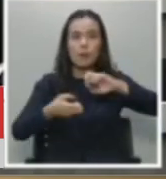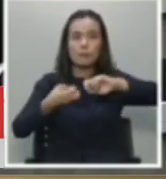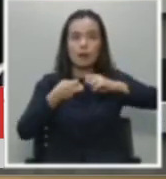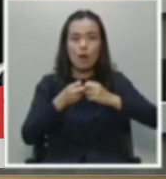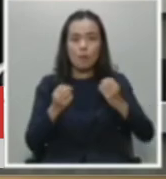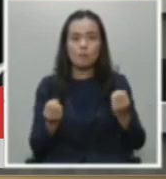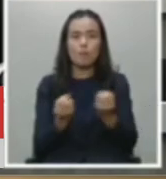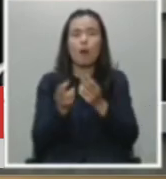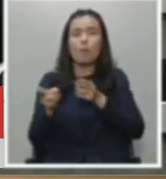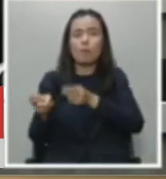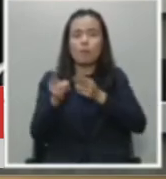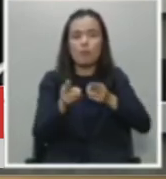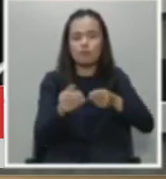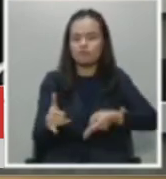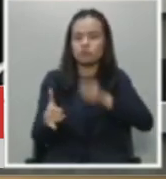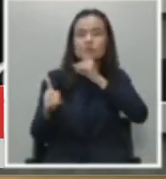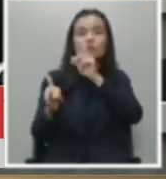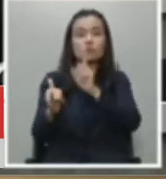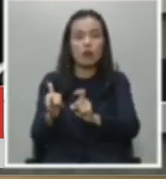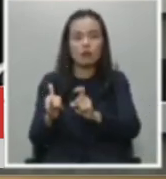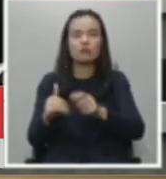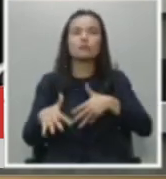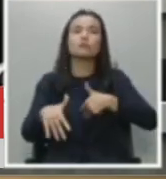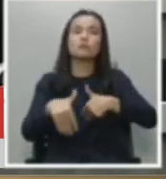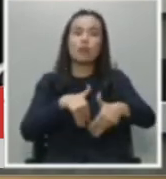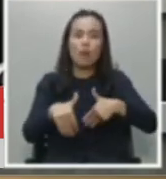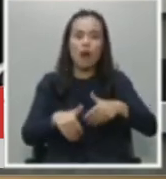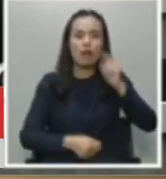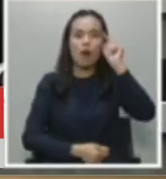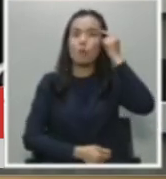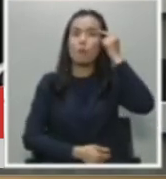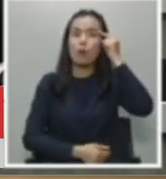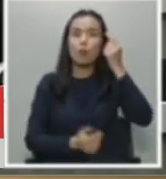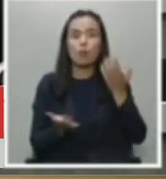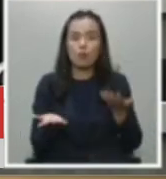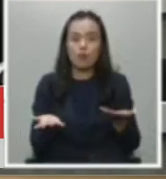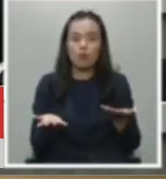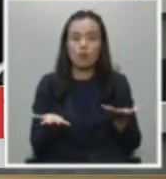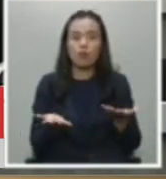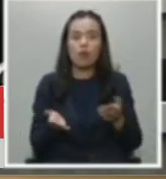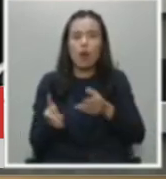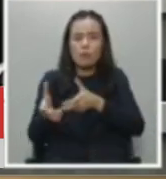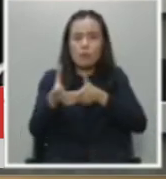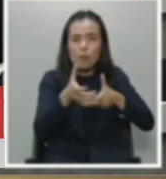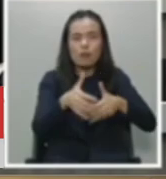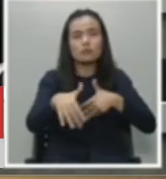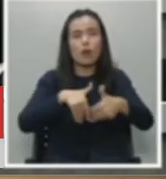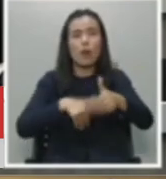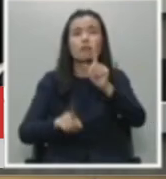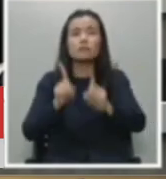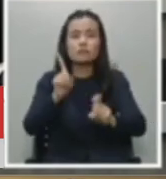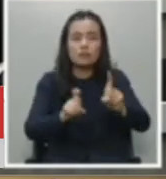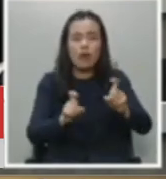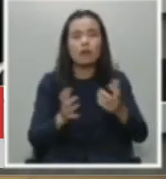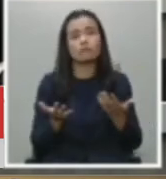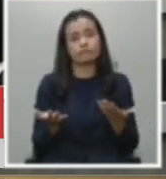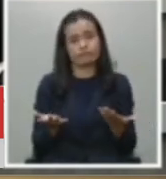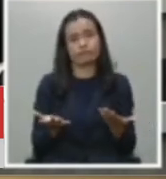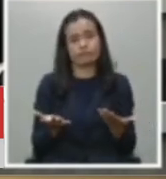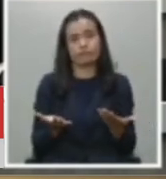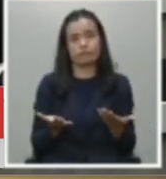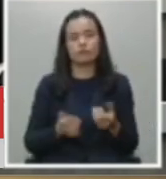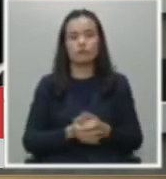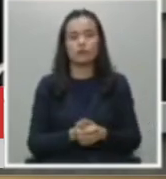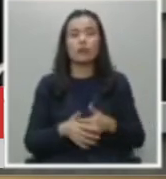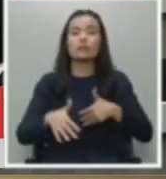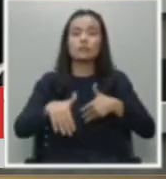ยิงกันแล้วชาวบ้านเขาไม่ได้รู้เรื่องอะไรเลยครับท่านไปยิงชาวบ้านตายอย่างนี้เนี่ย